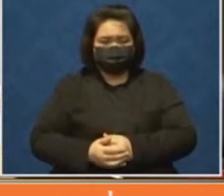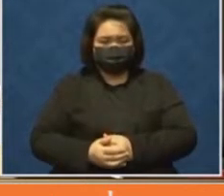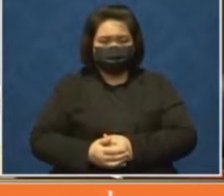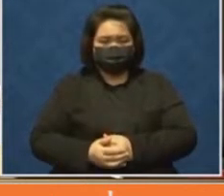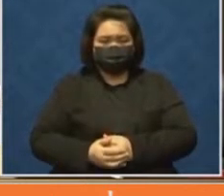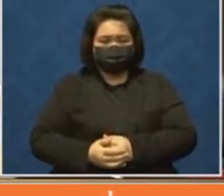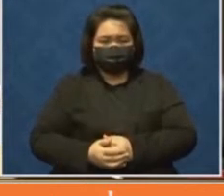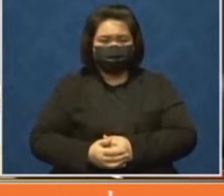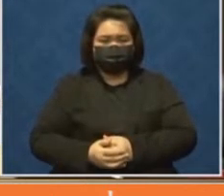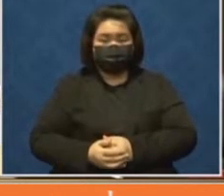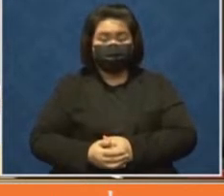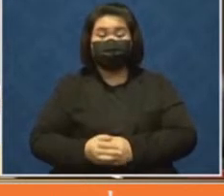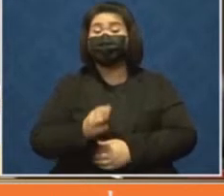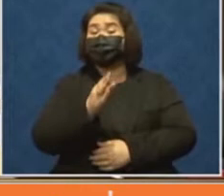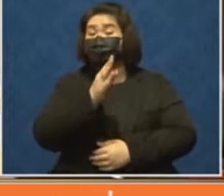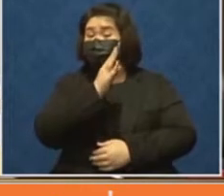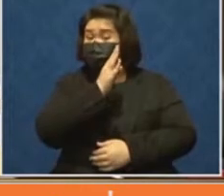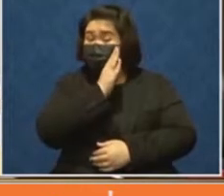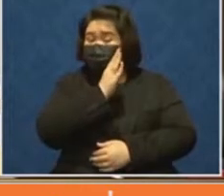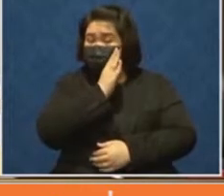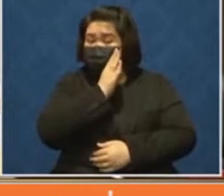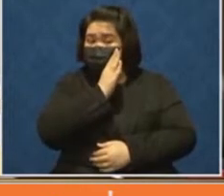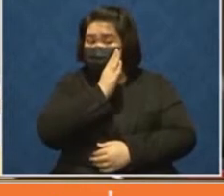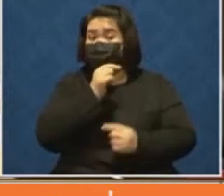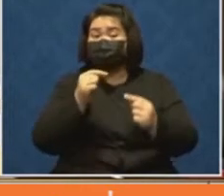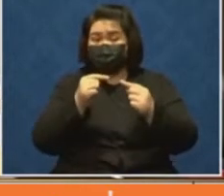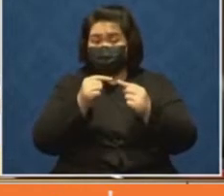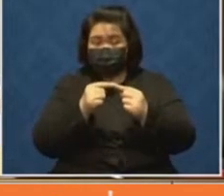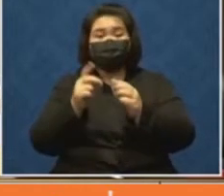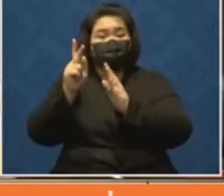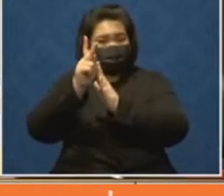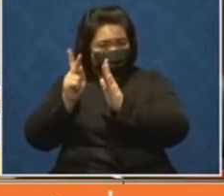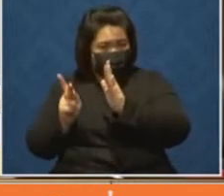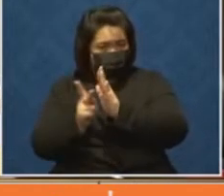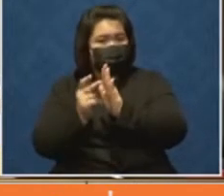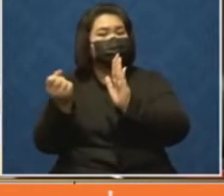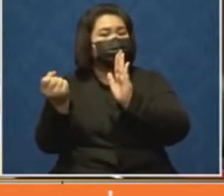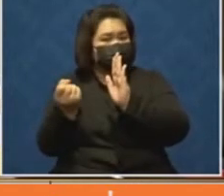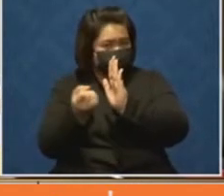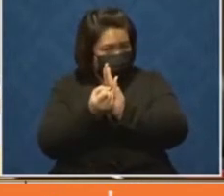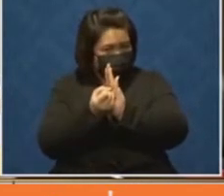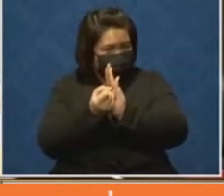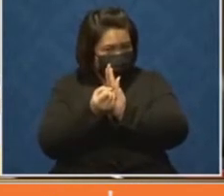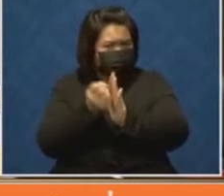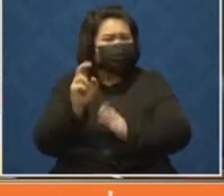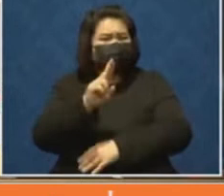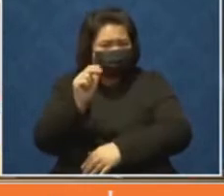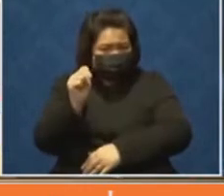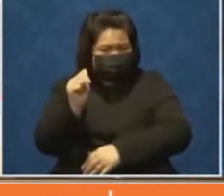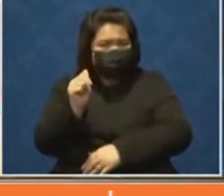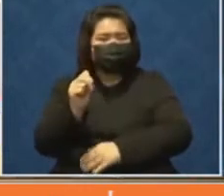ุคคลตามวกหนึ่งหรอการนำข้อมูลสวบุคคลไปใช้ประโยชน์ไม่ว่าในทางใด จะกระทำไม่ได้